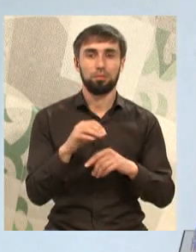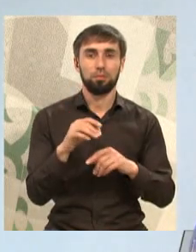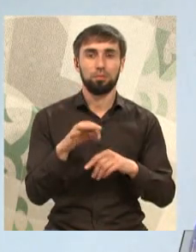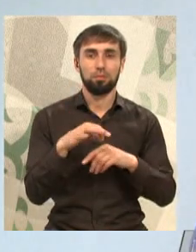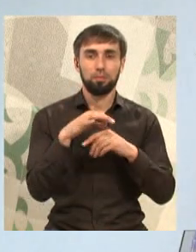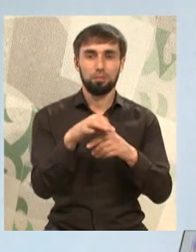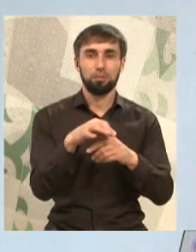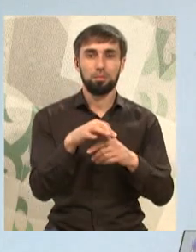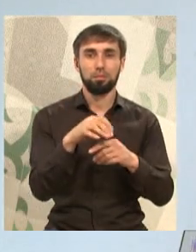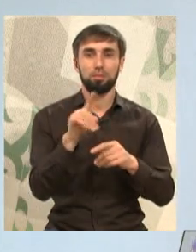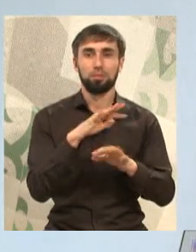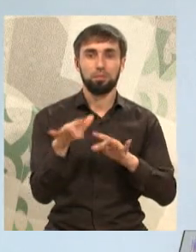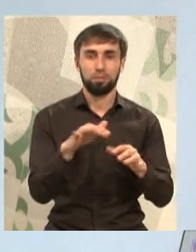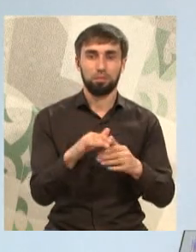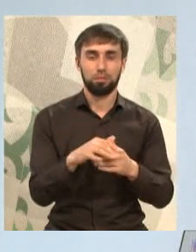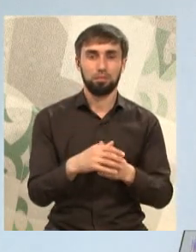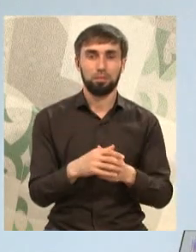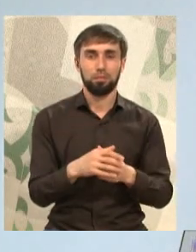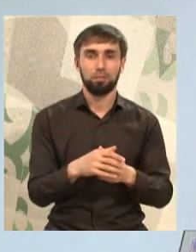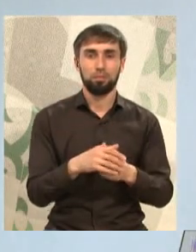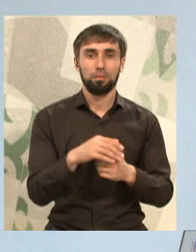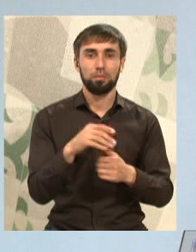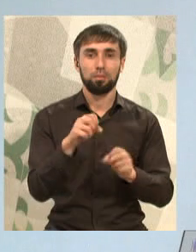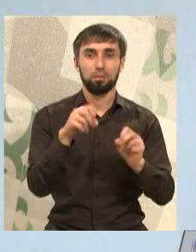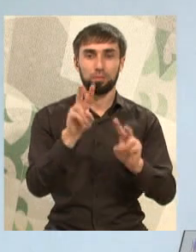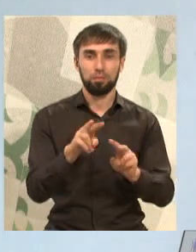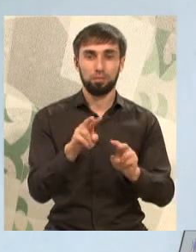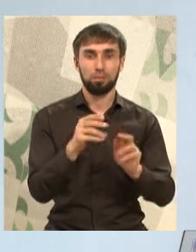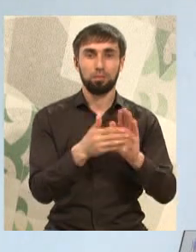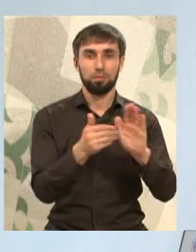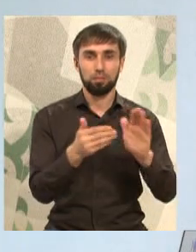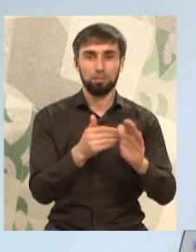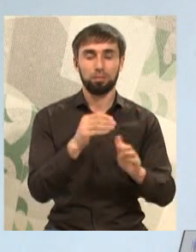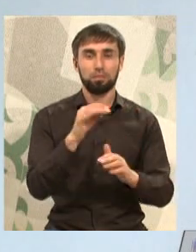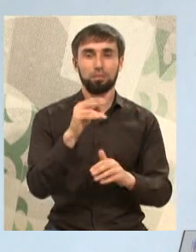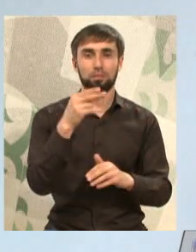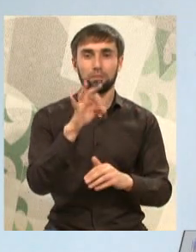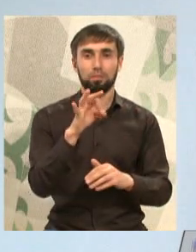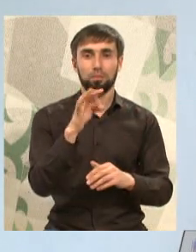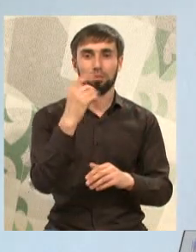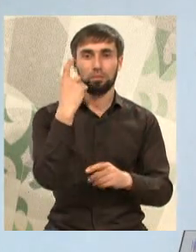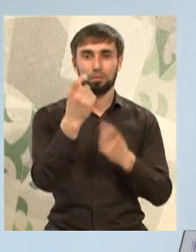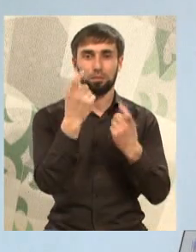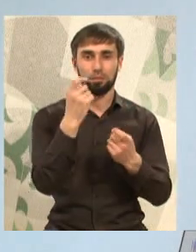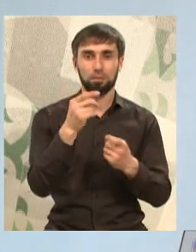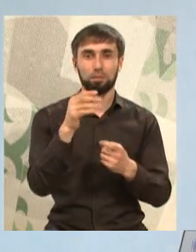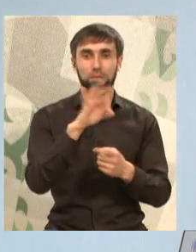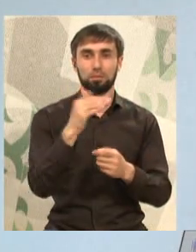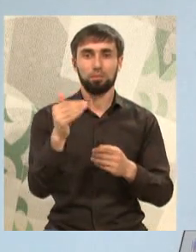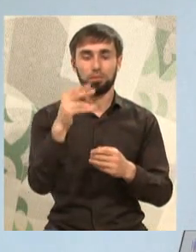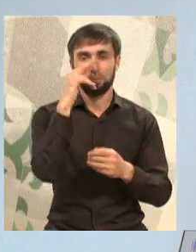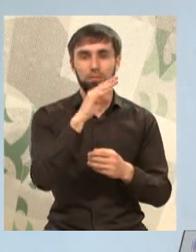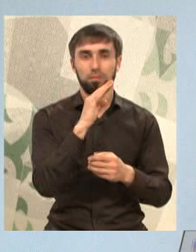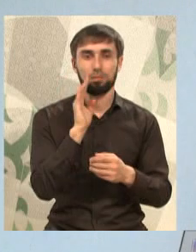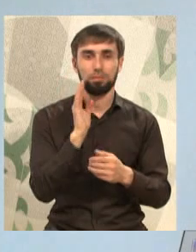Что очень важно, специалисты приглашаются именно по запросу родителей. То есть нету такого, что мы сами выбираем специалистов.